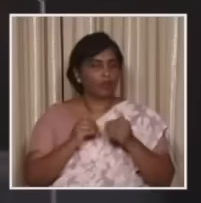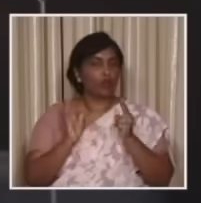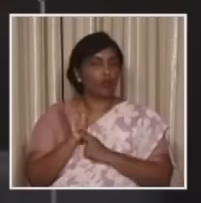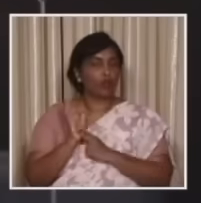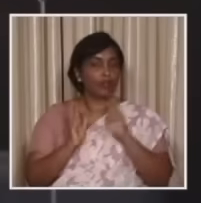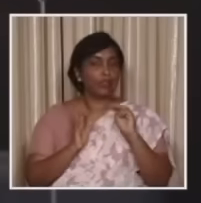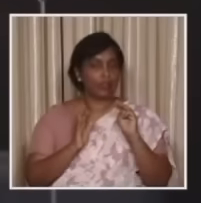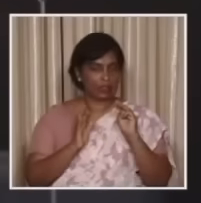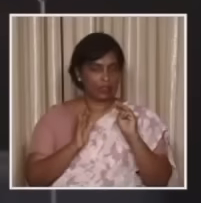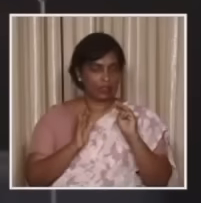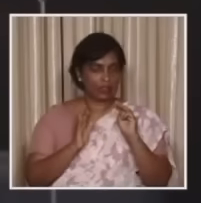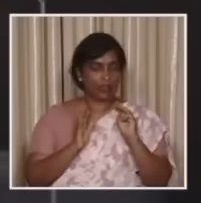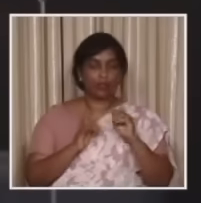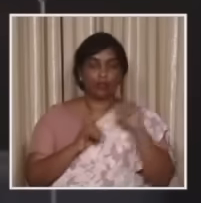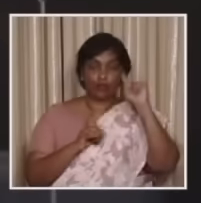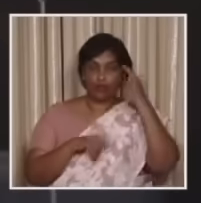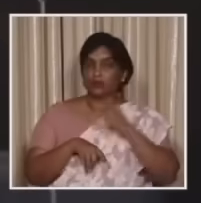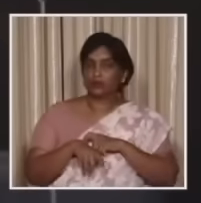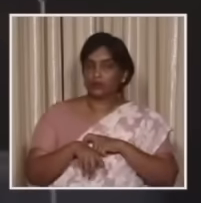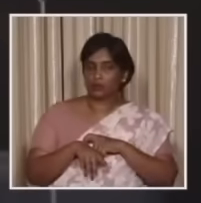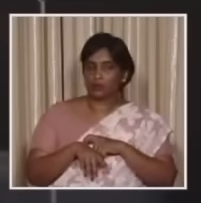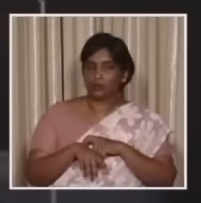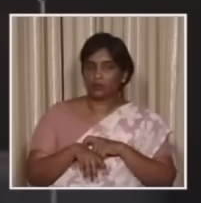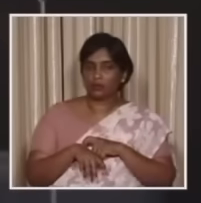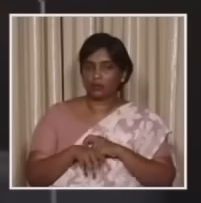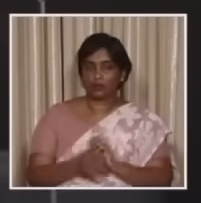නොවැම්බර් 30 වෙනිදා පළවෙනි වතාවට